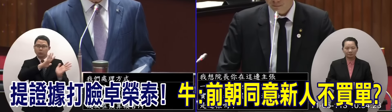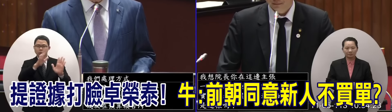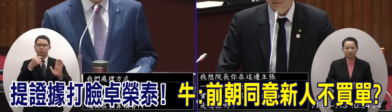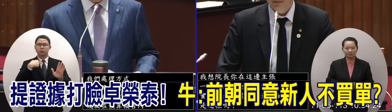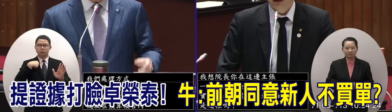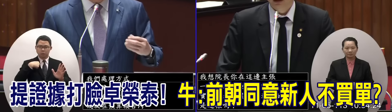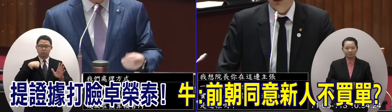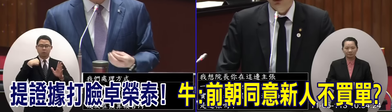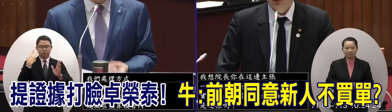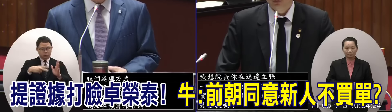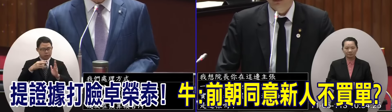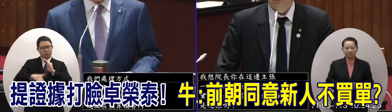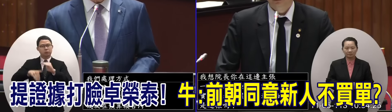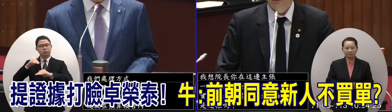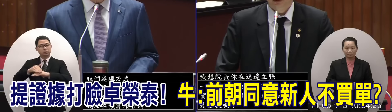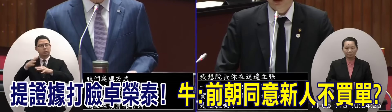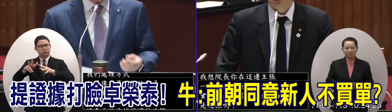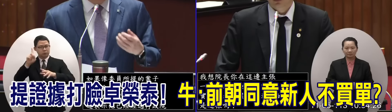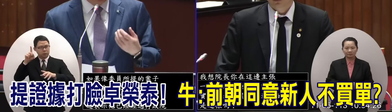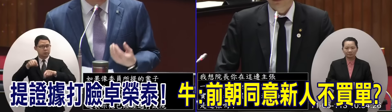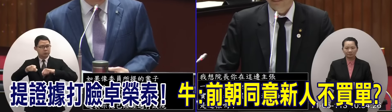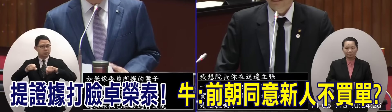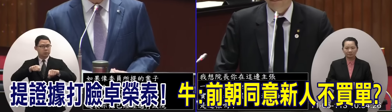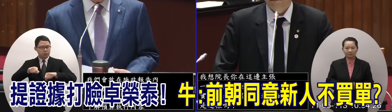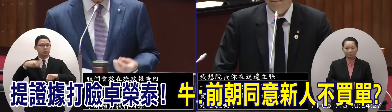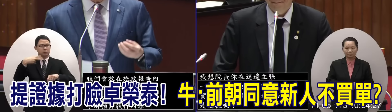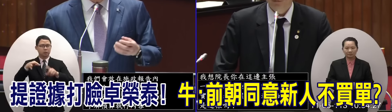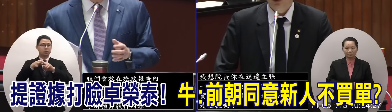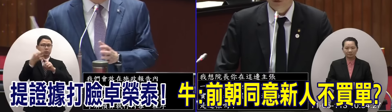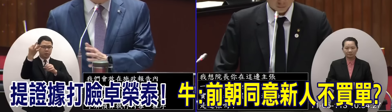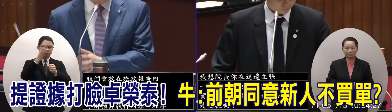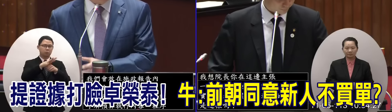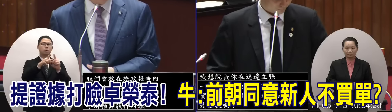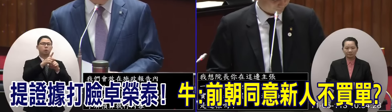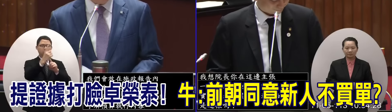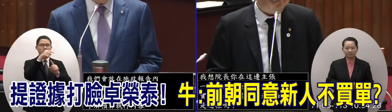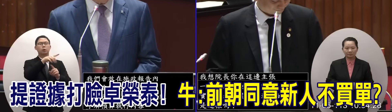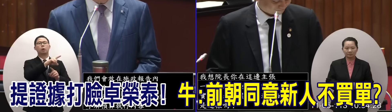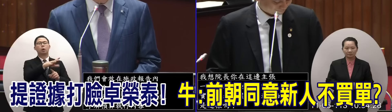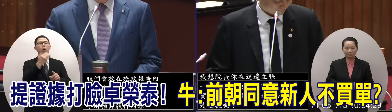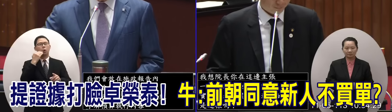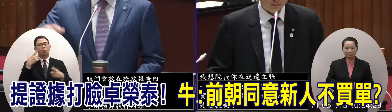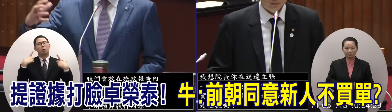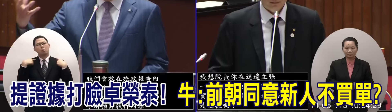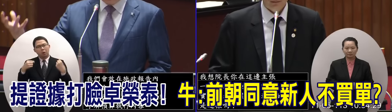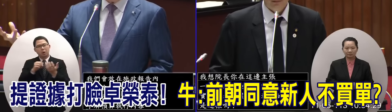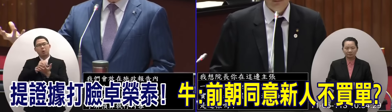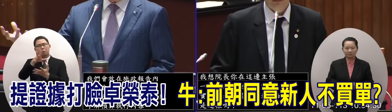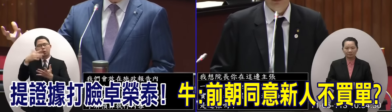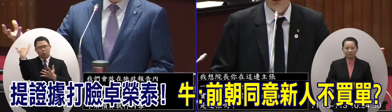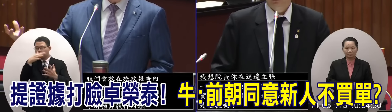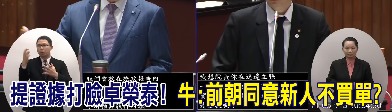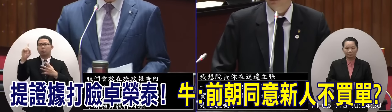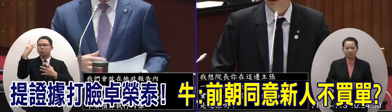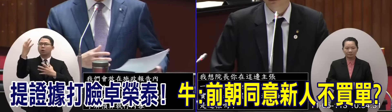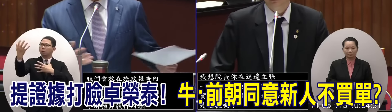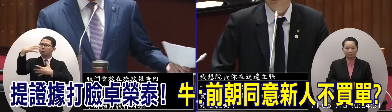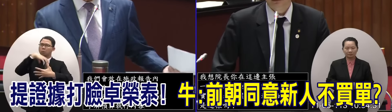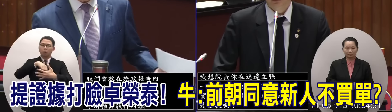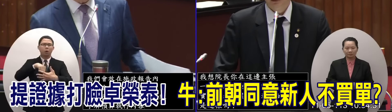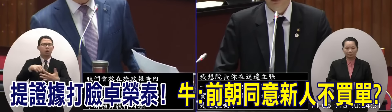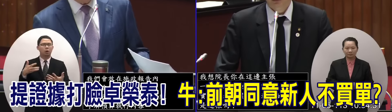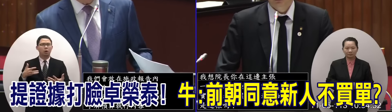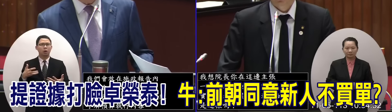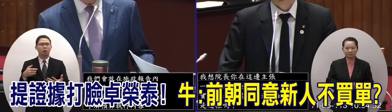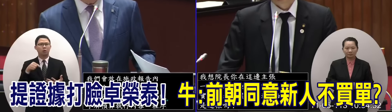可以执行，那就有资金的来源。那如果没有在原来的报告范围当中突然跑出来一块，那就是在